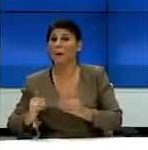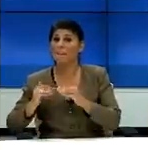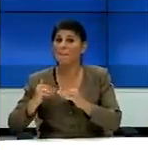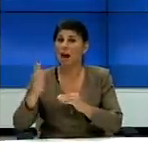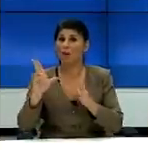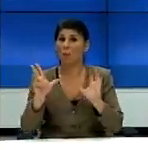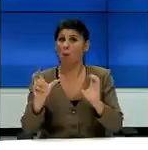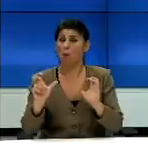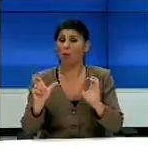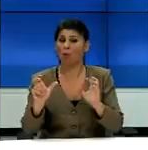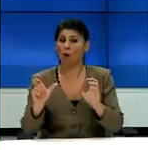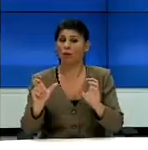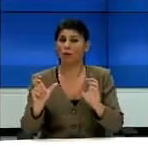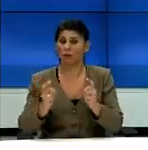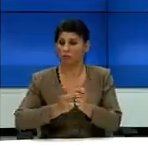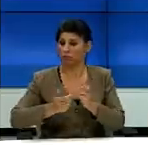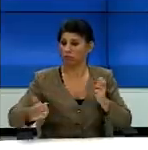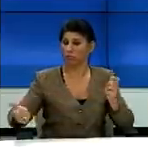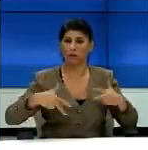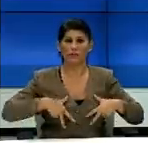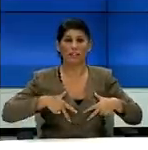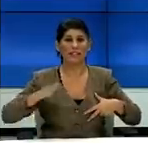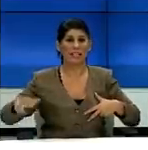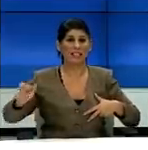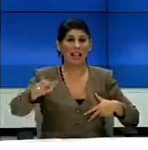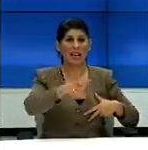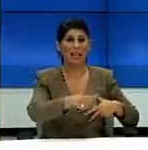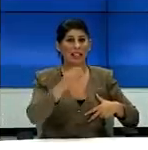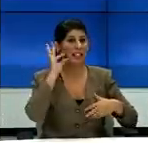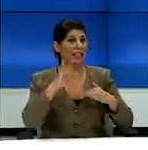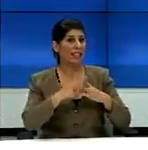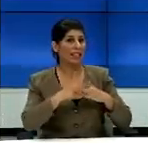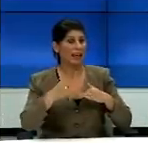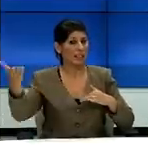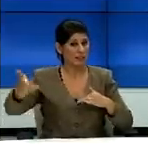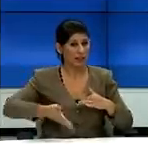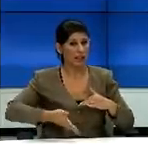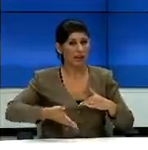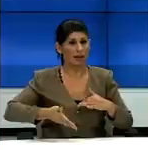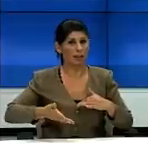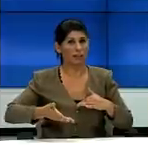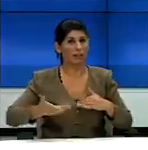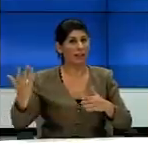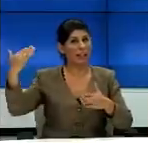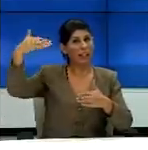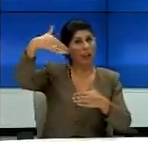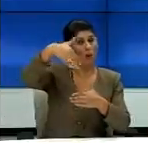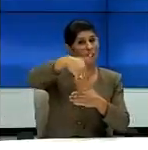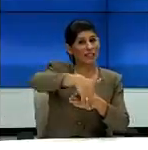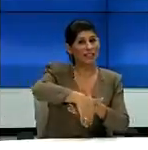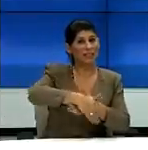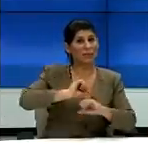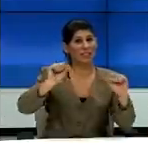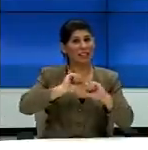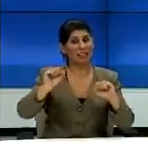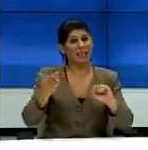80 συνδετημόνες κυβερνητικά στελέχη και τις συζύγους τους να έρχονται στο ηλιοβασίλεμα της Σαντορίνης για να κάνετε το άνοιγμα